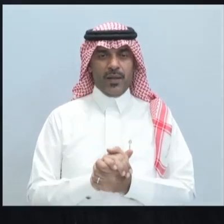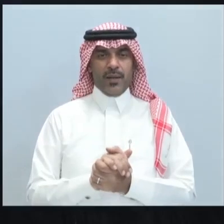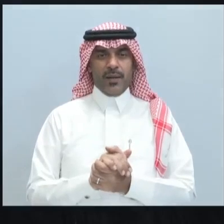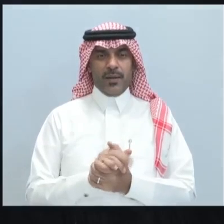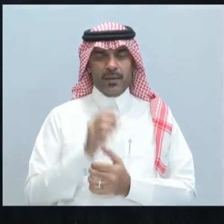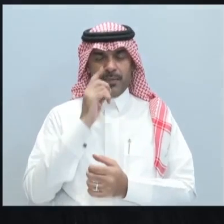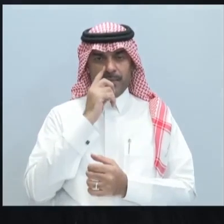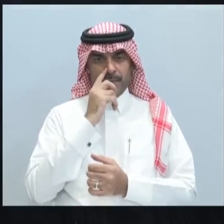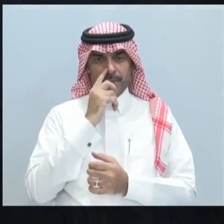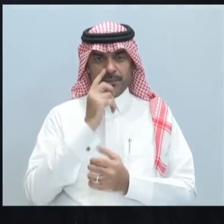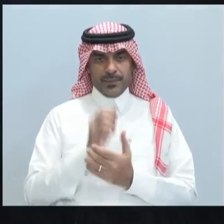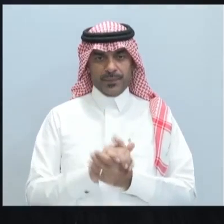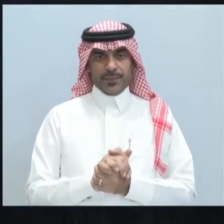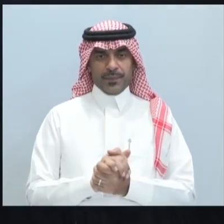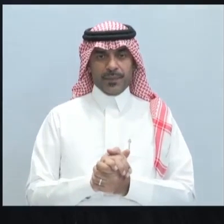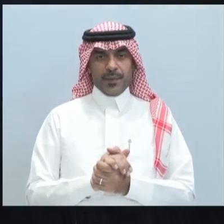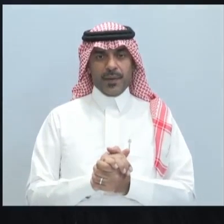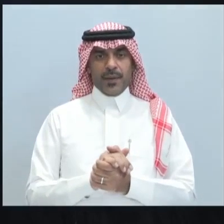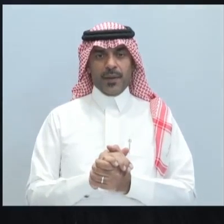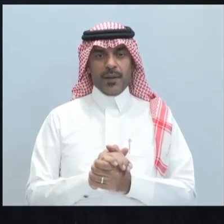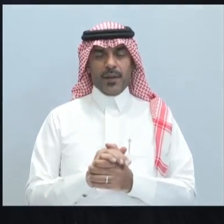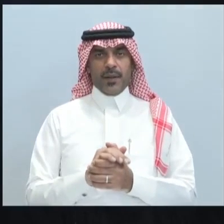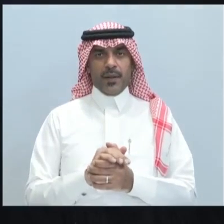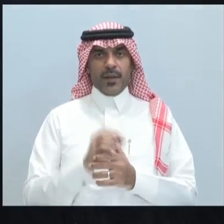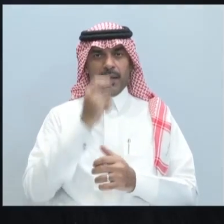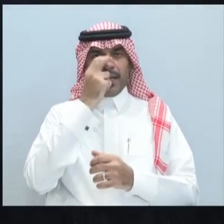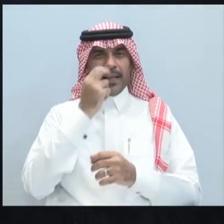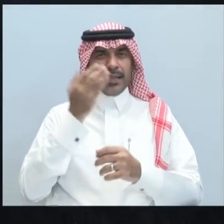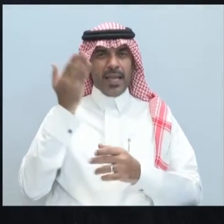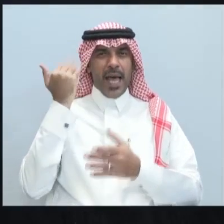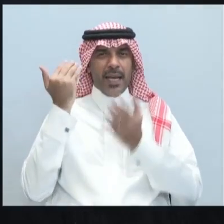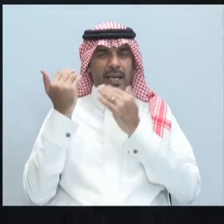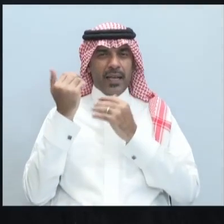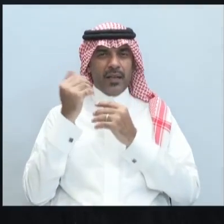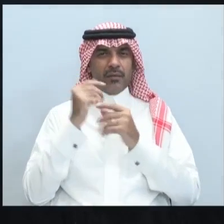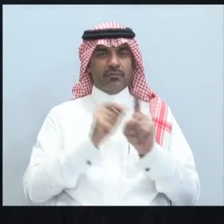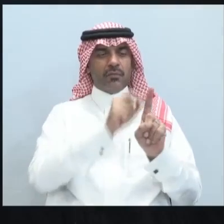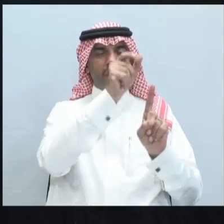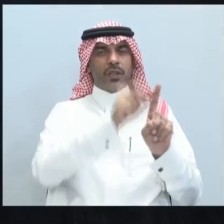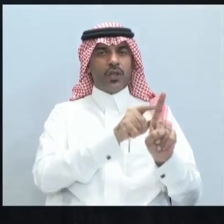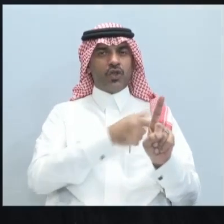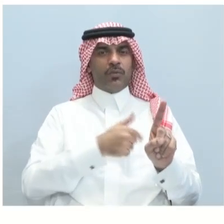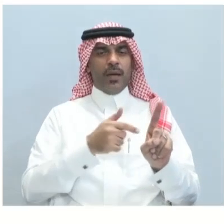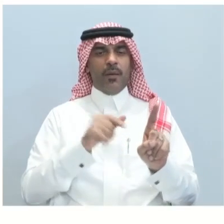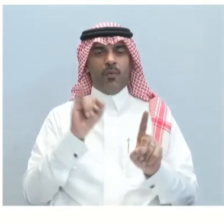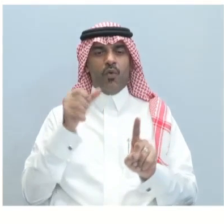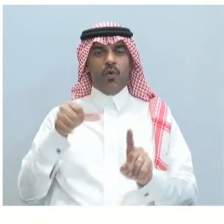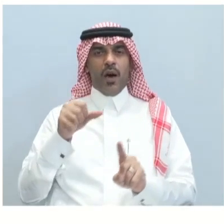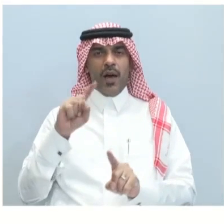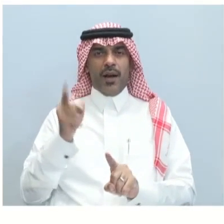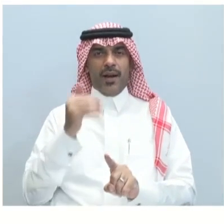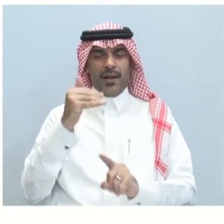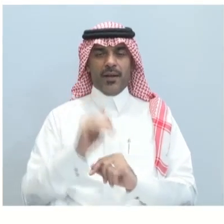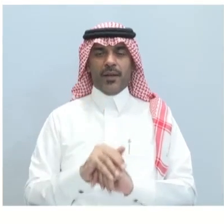احسنتم التاريخ والمختص بدراسه التاريخ هو المؤرخ الجغرافيا والمختص